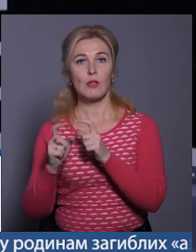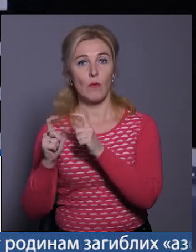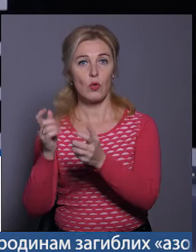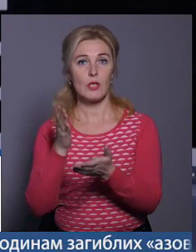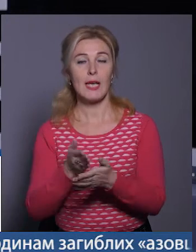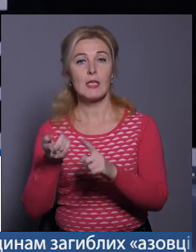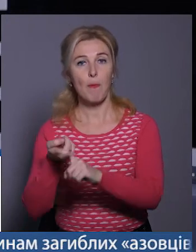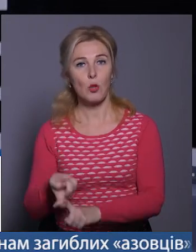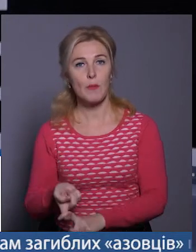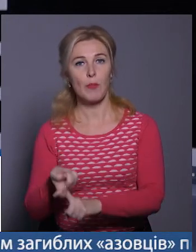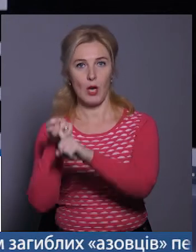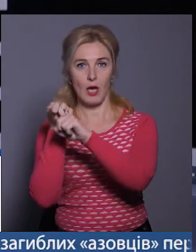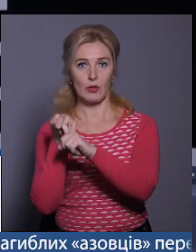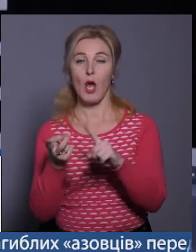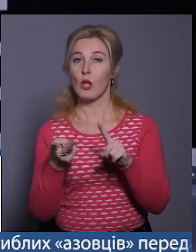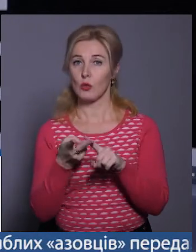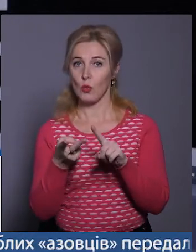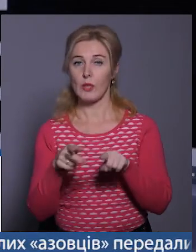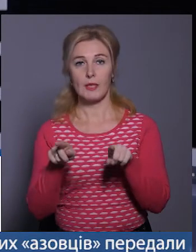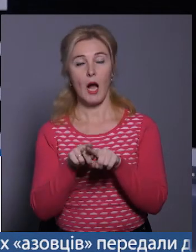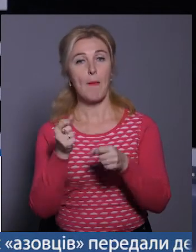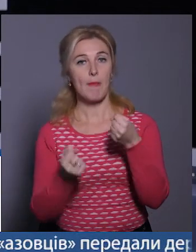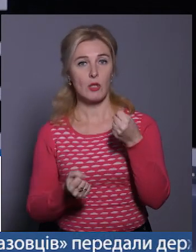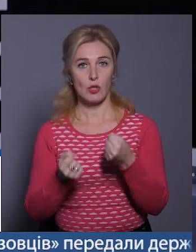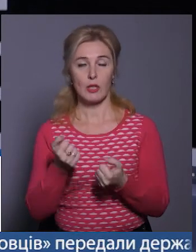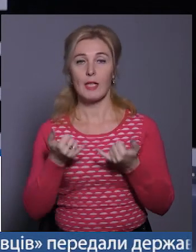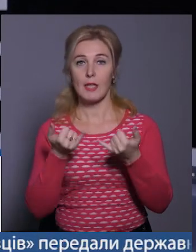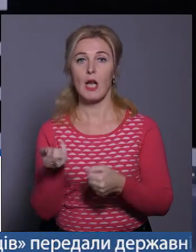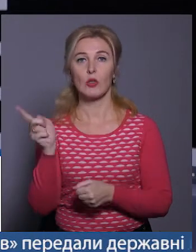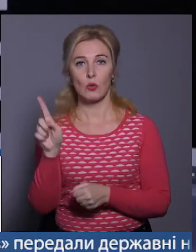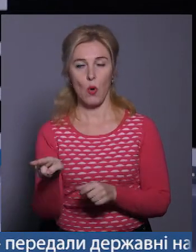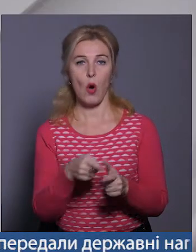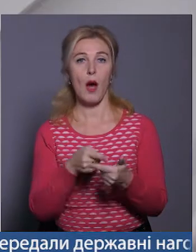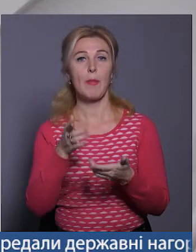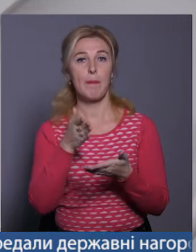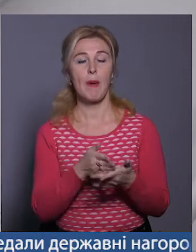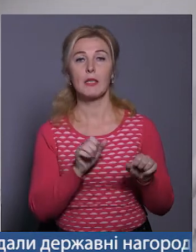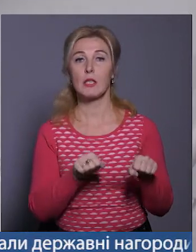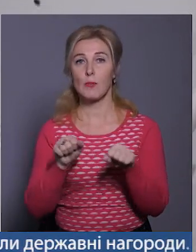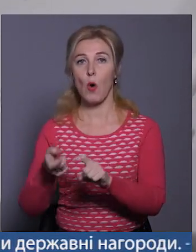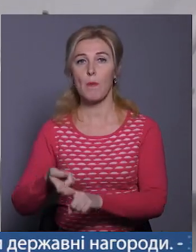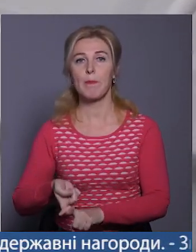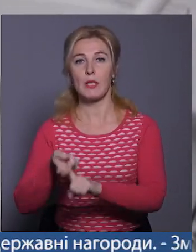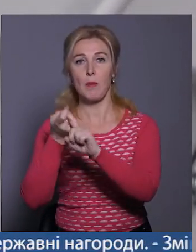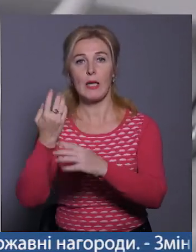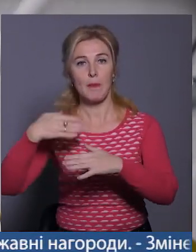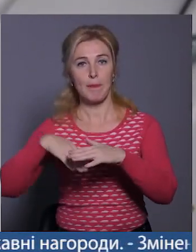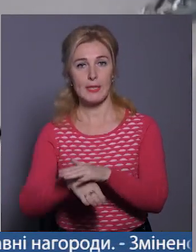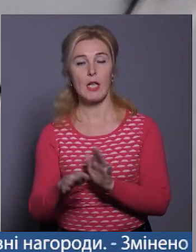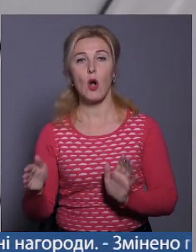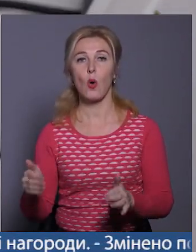маніпулятором. Це вже буде другий такий сміттєвоз, маніпулятор для того, аби мати змогу піднімати підземні контейнери. Це